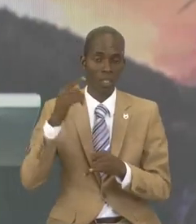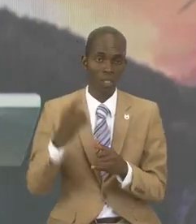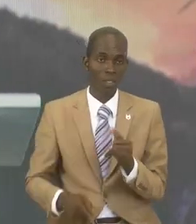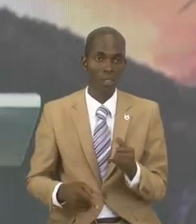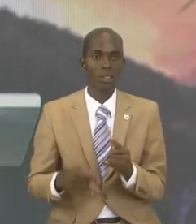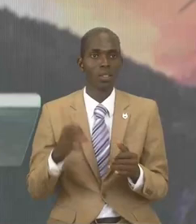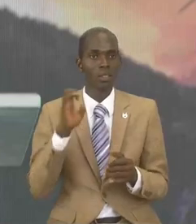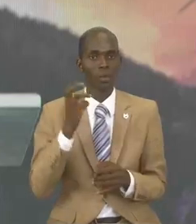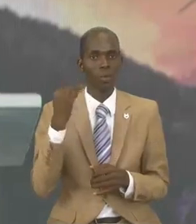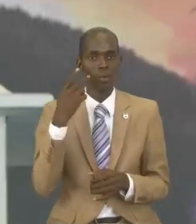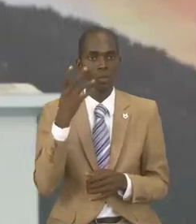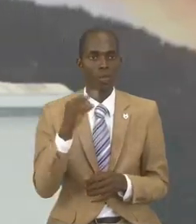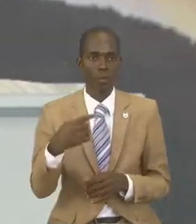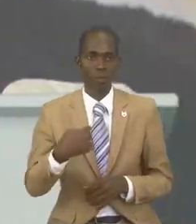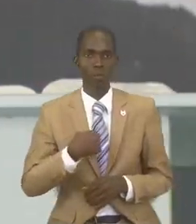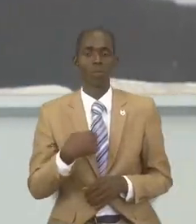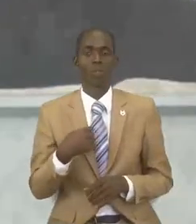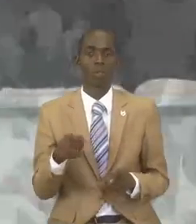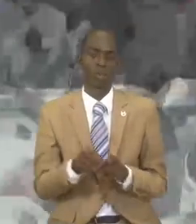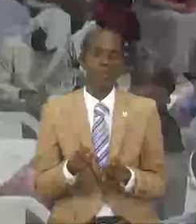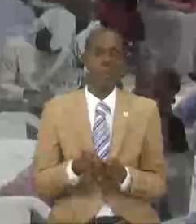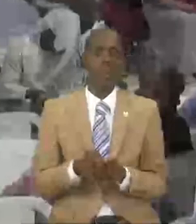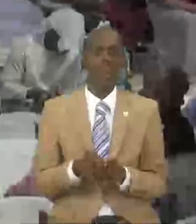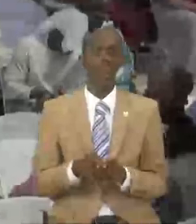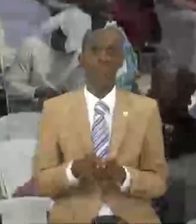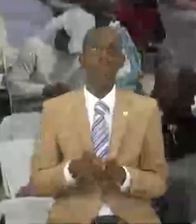Après eux tous, il m'est aussi apparu.